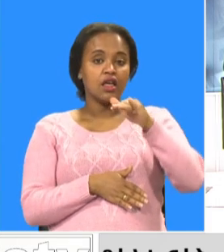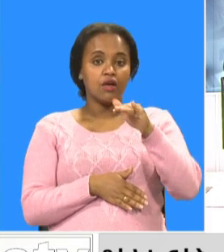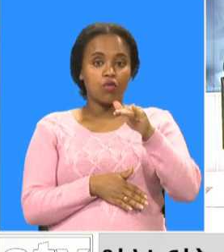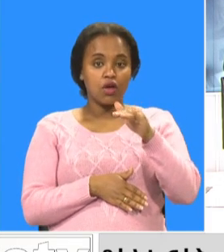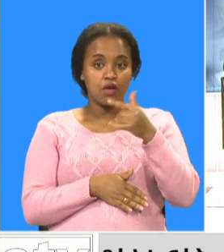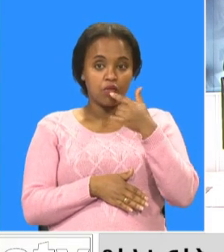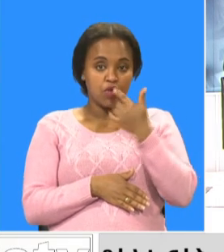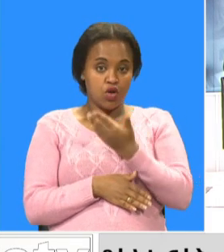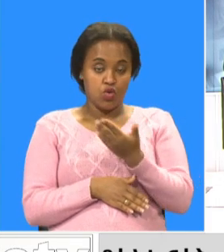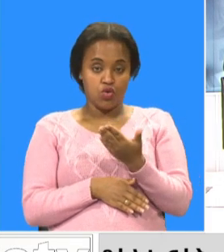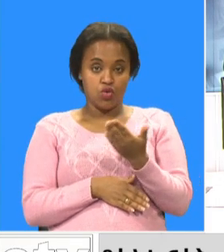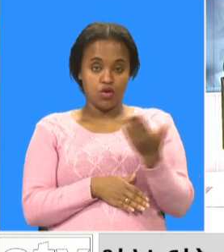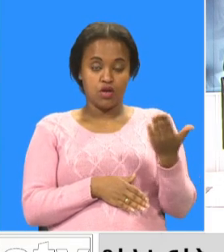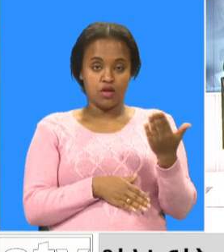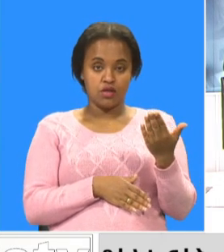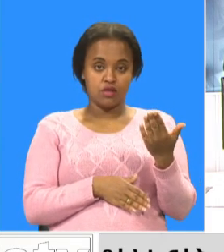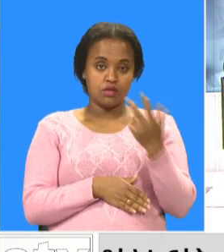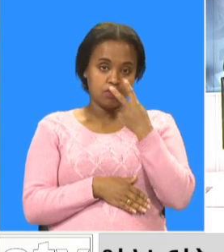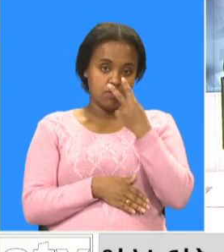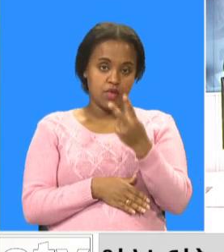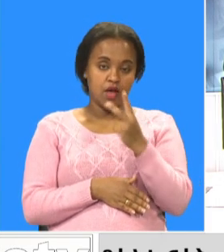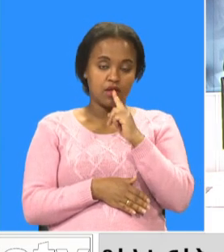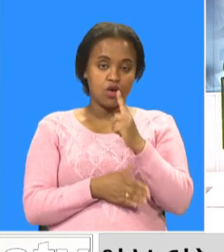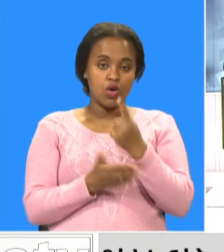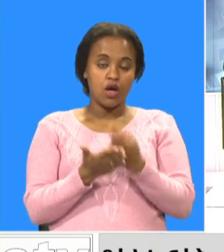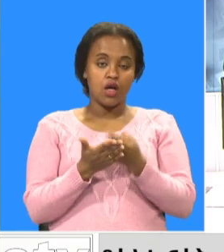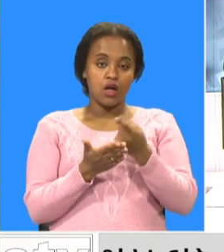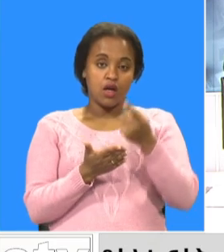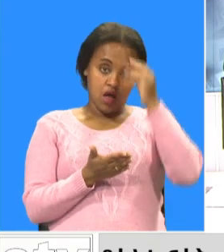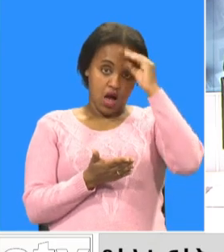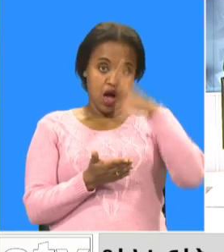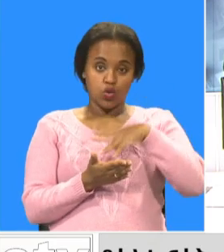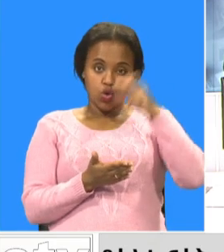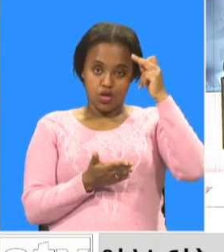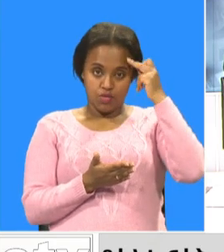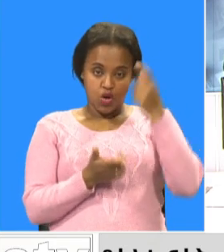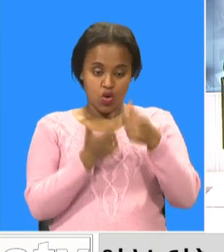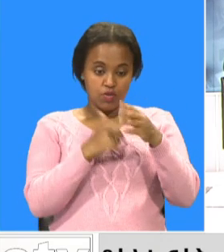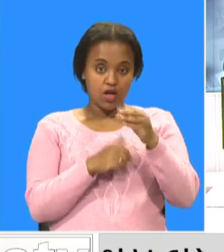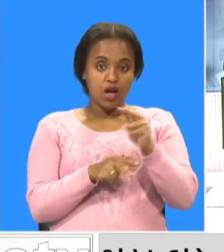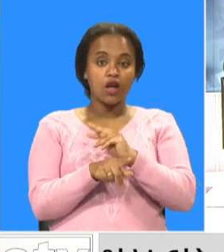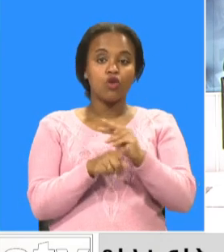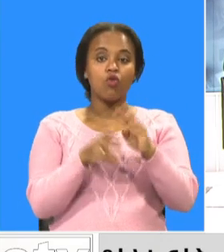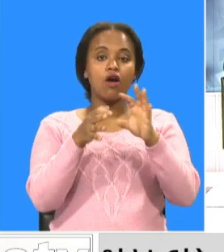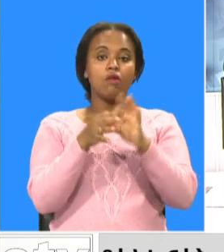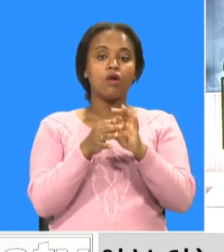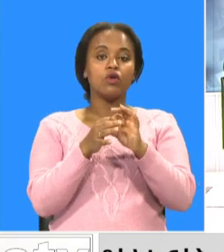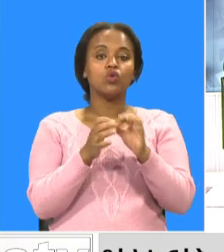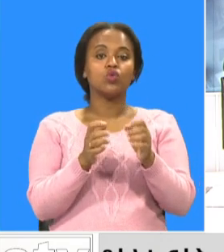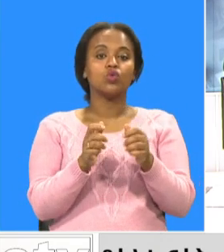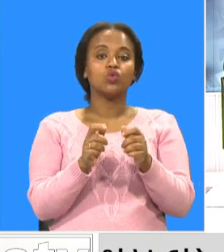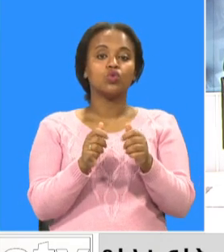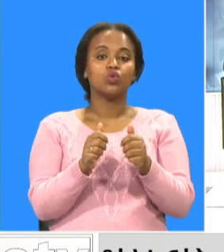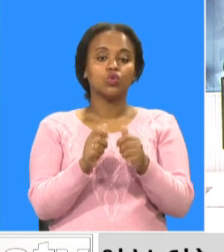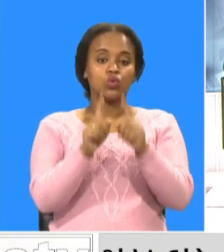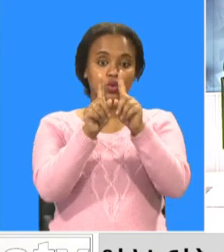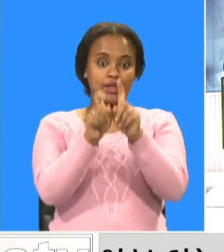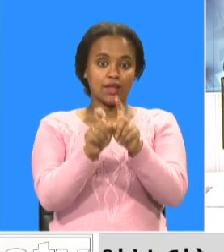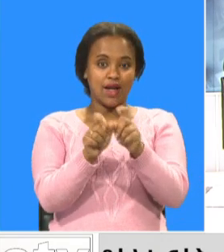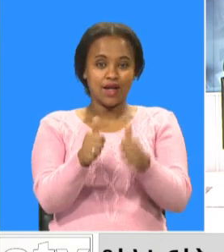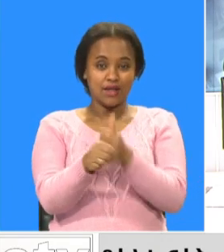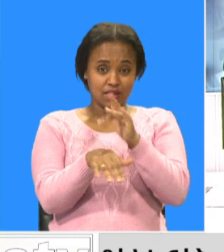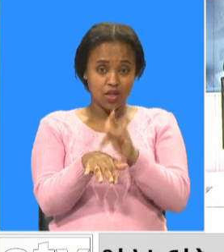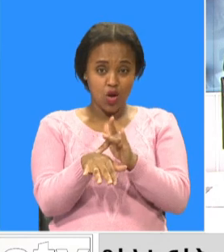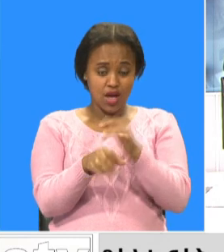ስላለባቸው እሱ ላይ የተወሰኑ ሀሳቦች ምናልባት ወደ አቶ ደመሩ ልምጣና እንደ ሙያ ማህበርም የቁጥጥርና ክትትሉ ላይ እስካሁን የተሰራው ስራ አጥጋቢ ነው